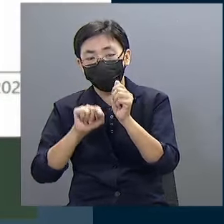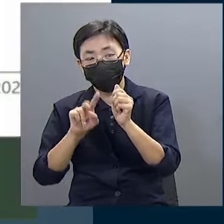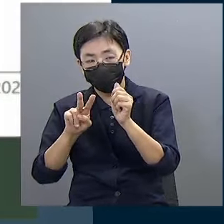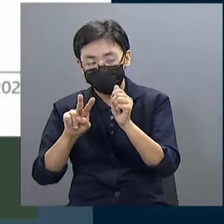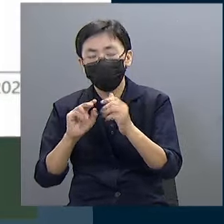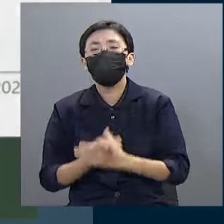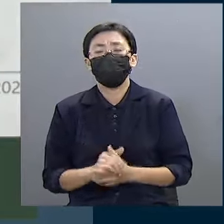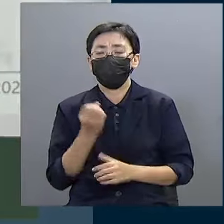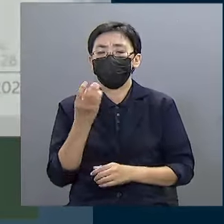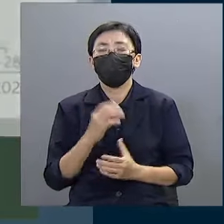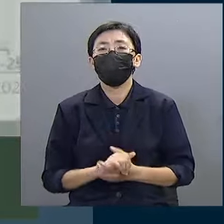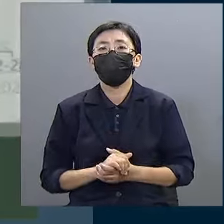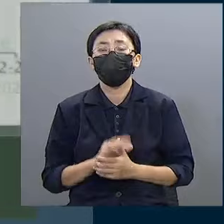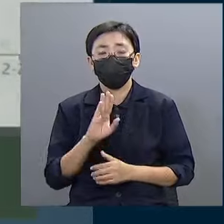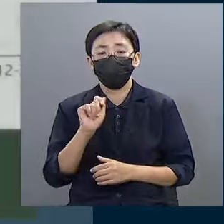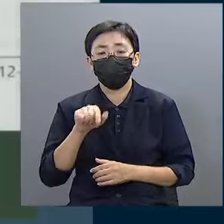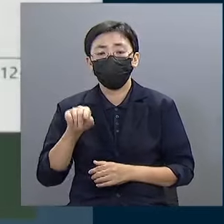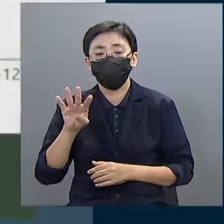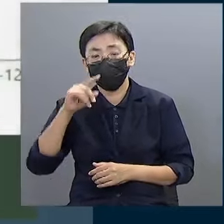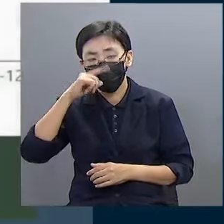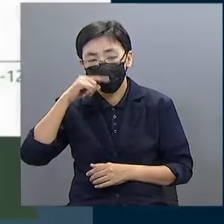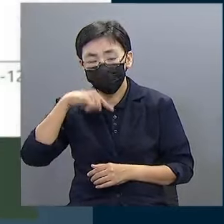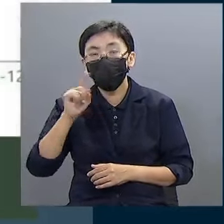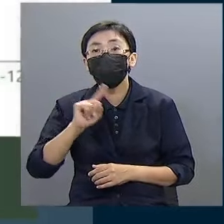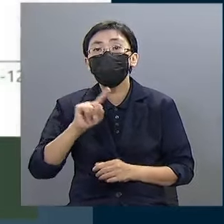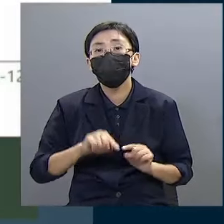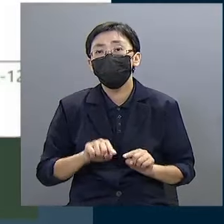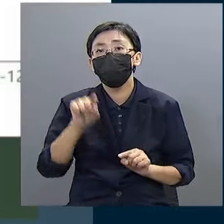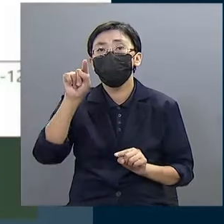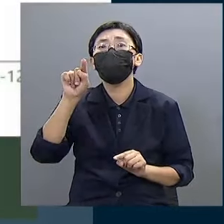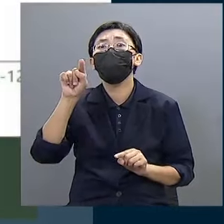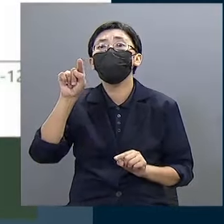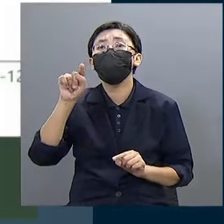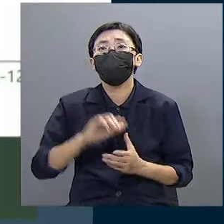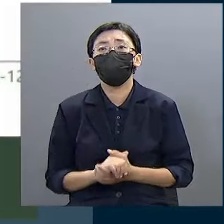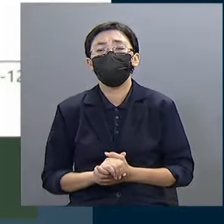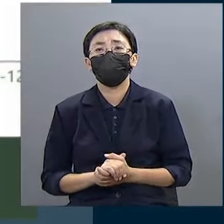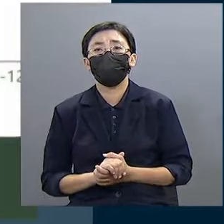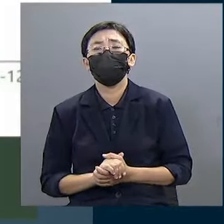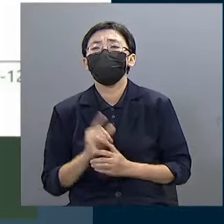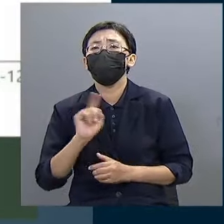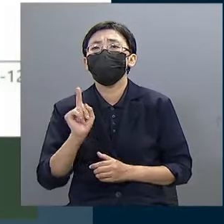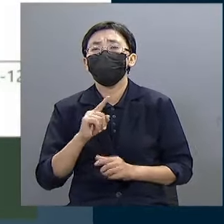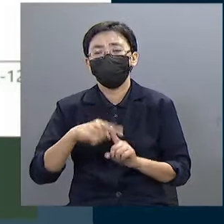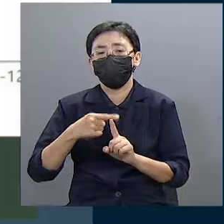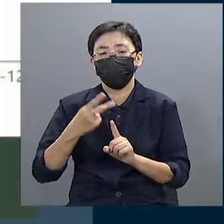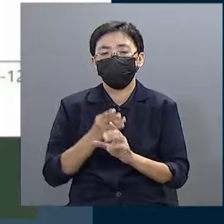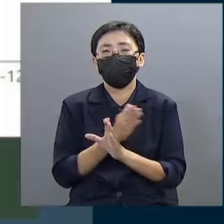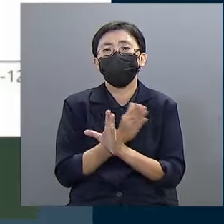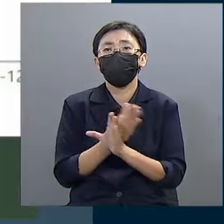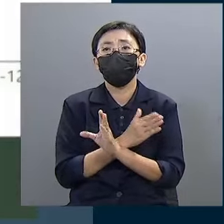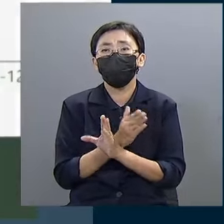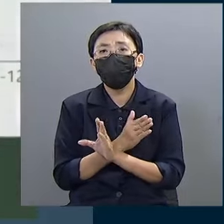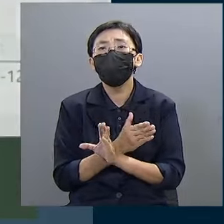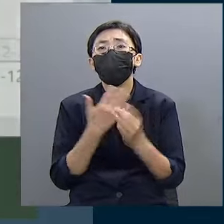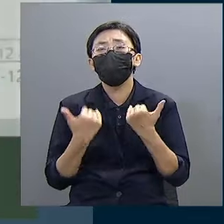เชื้อ BAจุด 4ตอนนี้พี่สูงกว่า BAจุดหนึ่งและมีเอกจุด 2นะคะโดยช่อง 2เดือนที่ผ่านมามีความได้เปรียบในการ